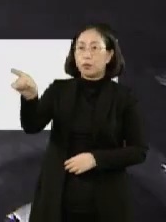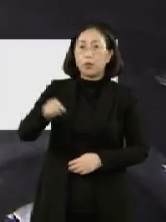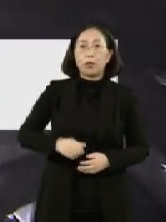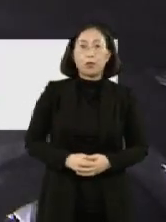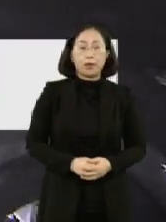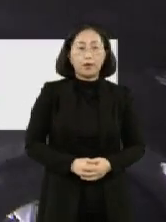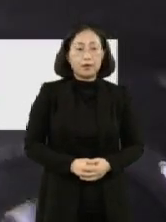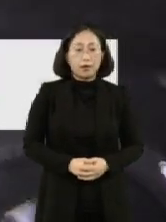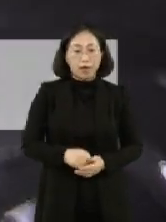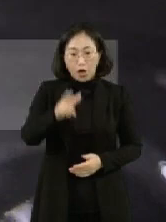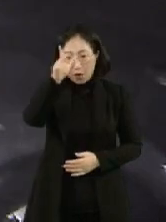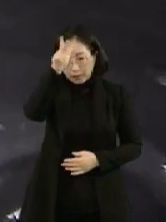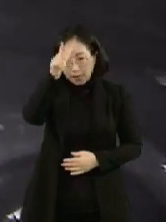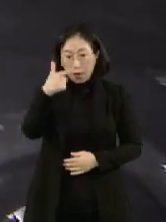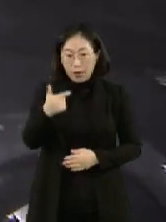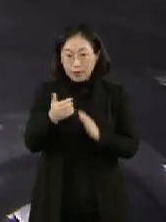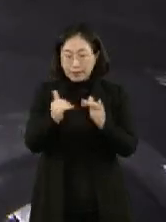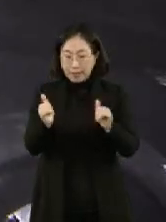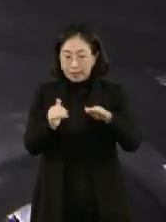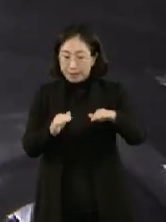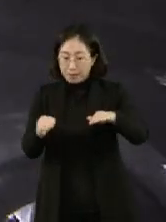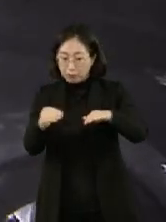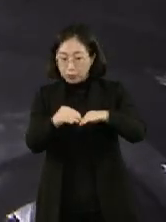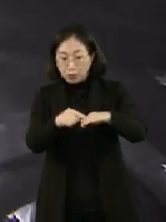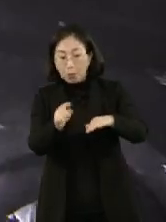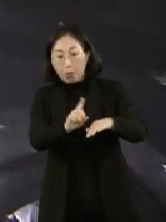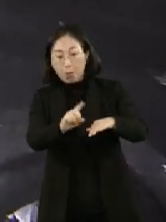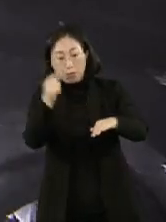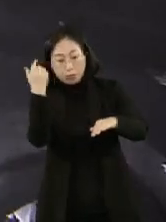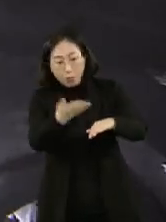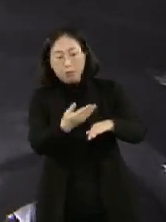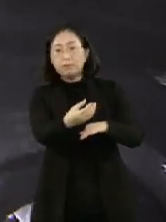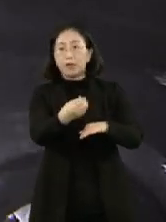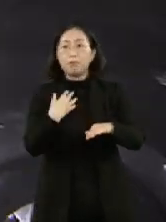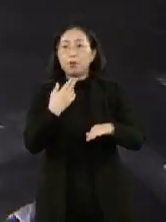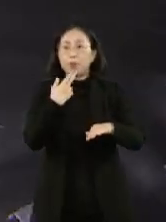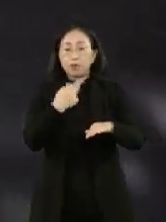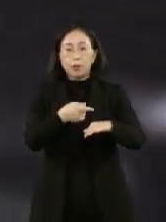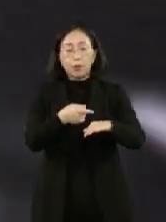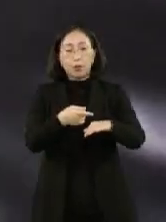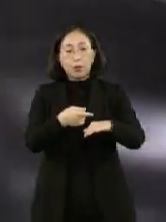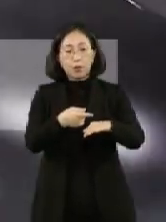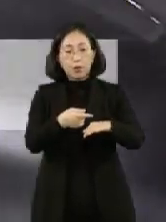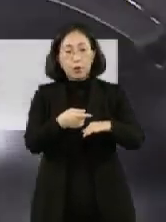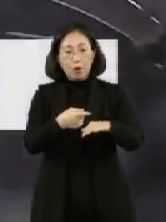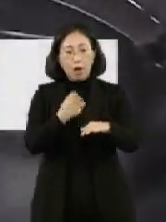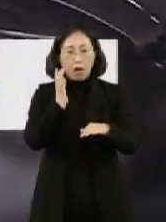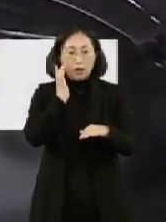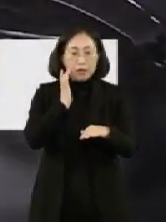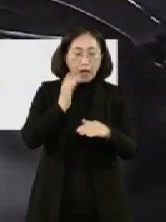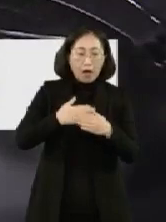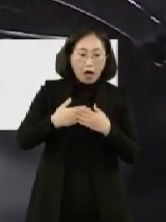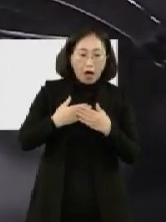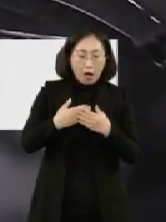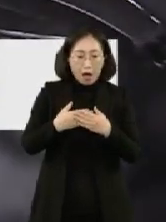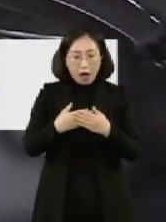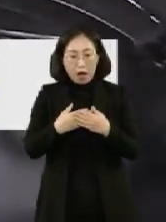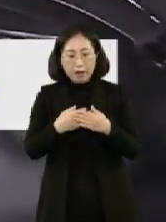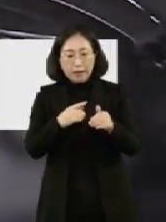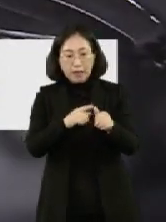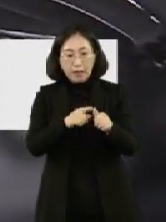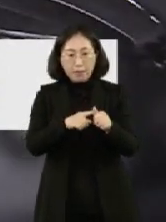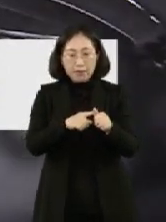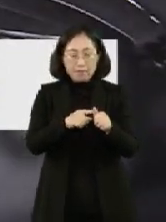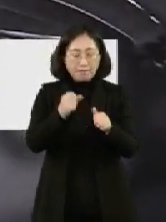겁니다 경찰관 6명이 차량에 붙어 말을 걸지만 아무런 답이 없는 ac 김 장갑 속에 경찰과 대치하던 a 씨는